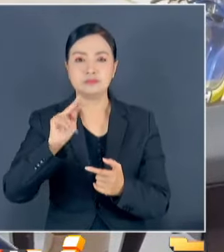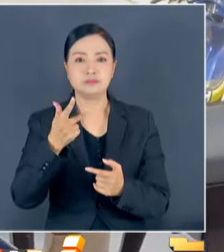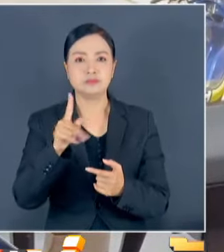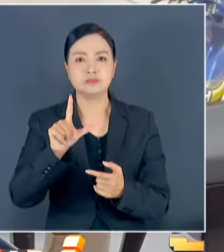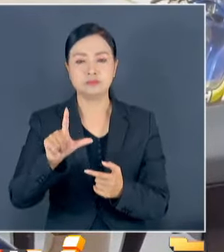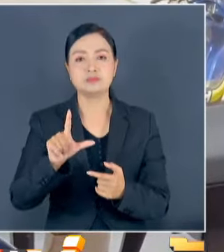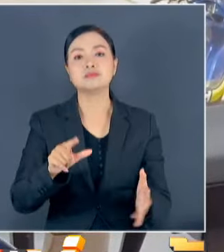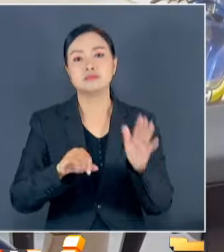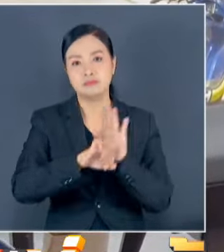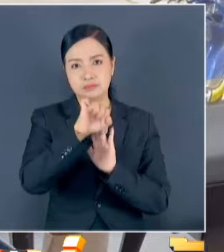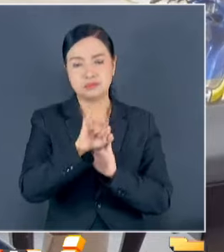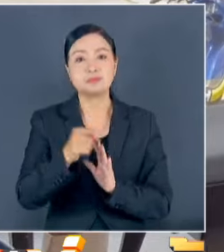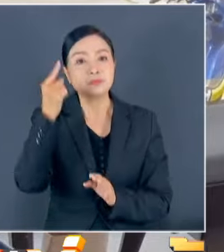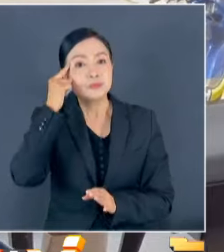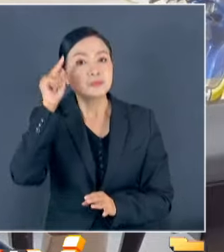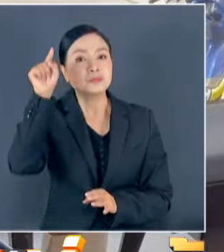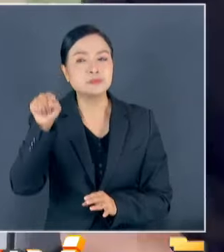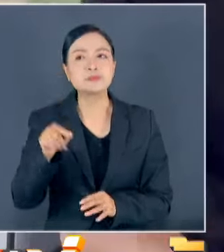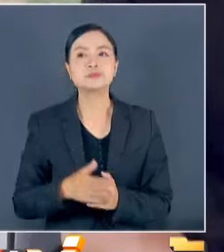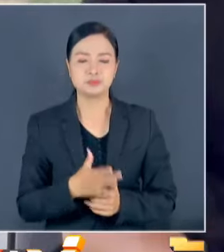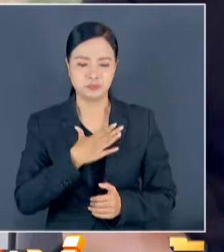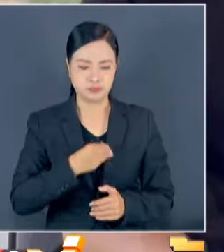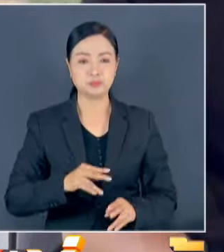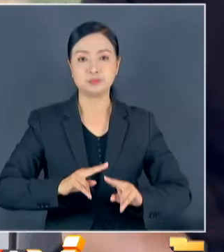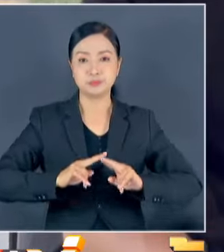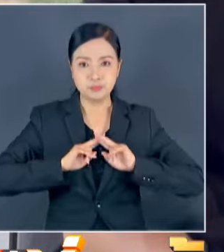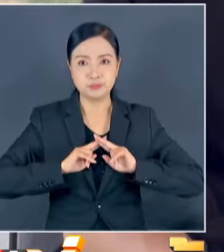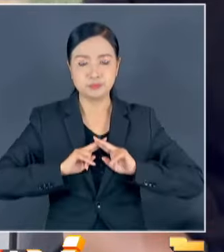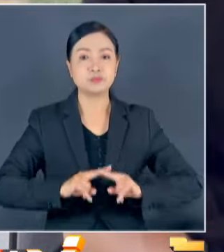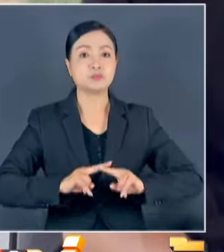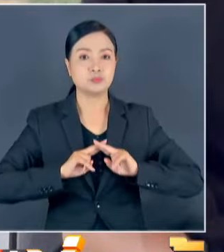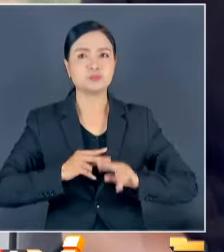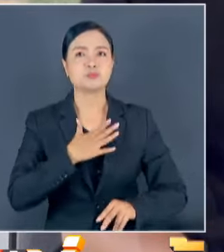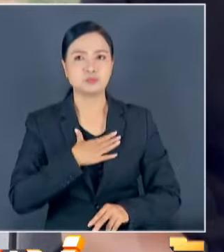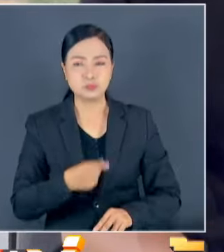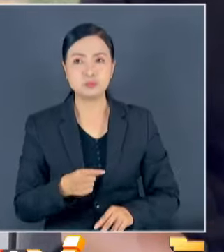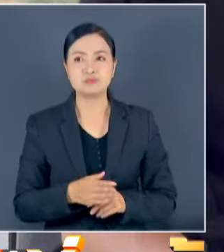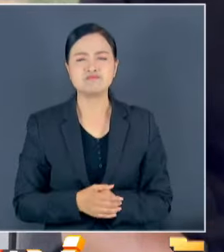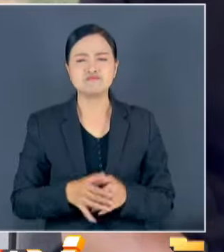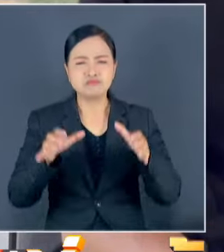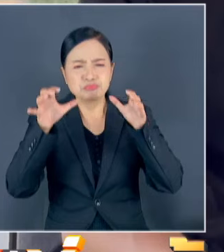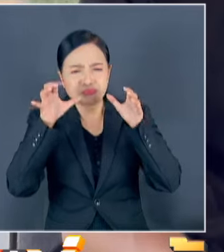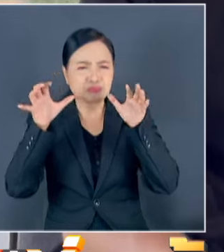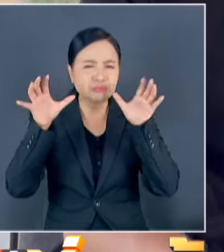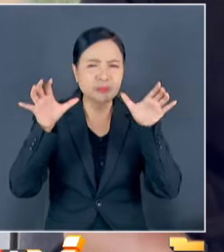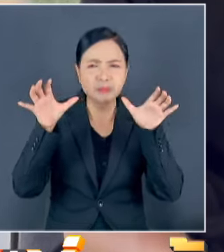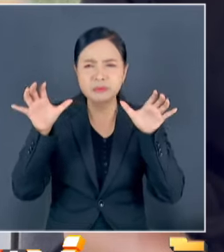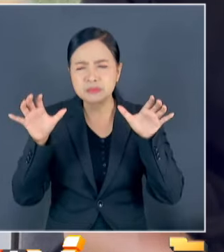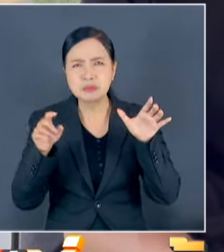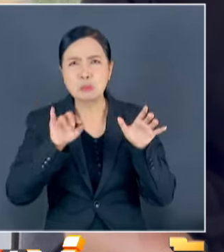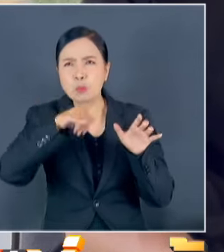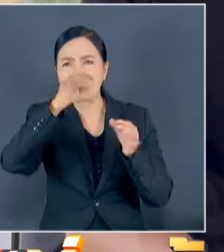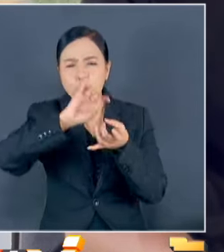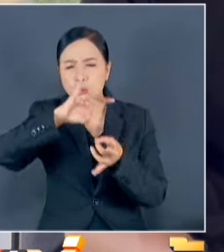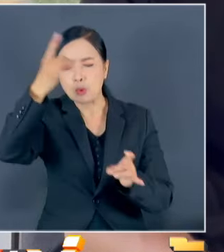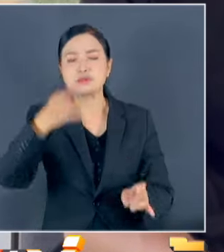ใหม่เขาบอกว่าไอเดียนี้เนี่ยมาจากความชอบส่วนตัวครับคือส่วนตัวเนี่ยเขาชอบเรื่องของพูดผีปีศาจเรื่องลี้ลับครับ